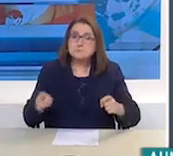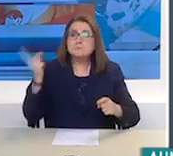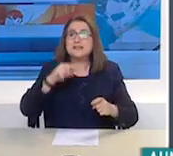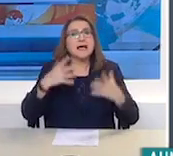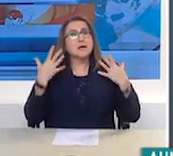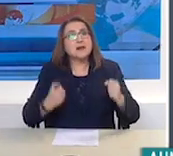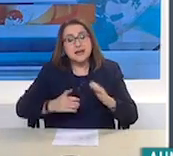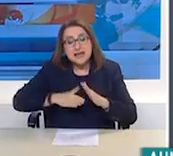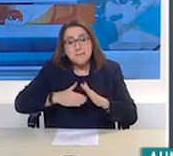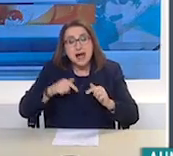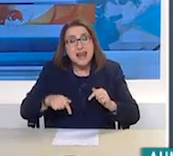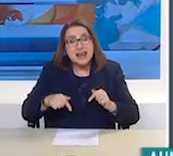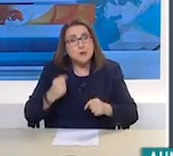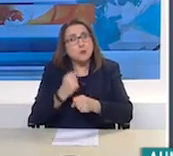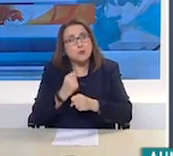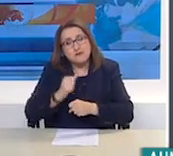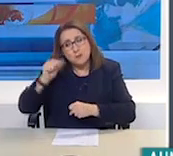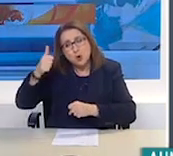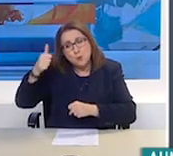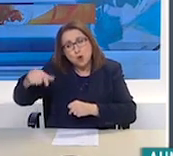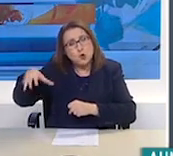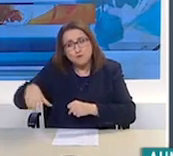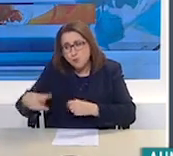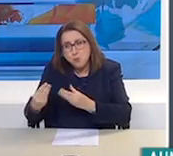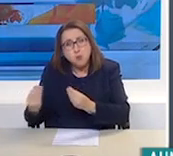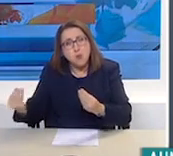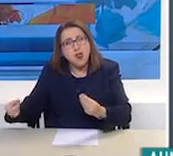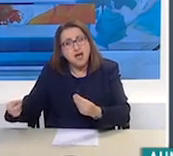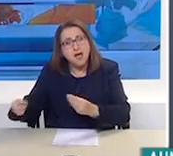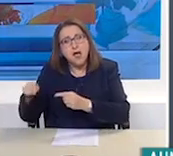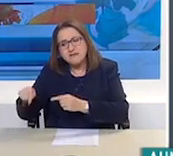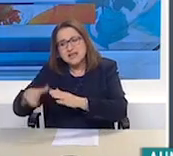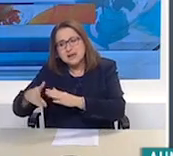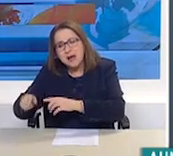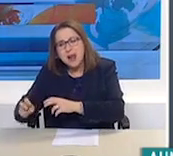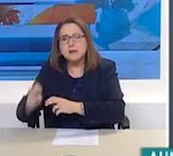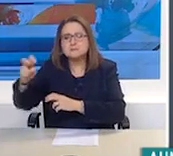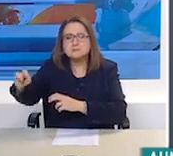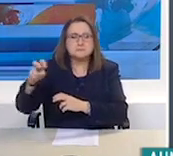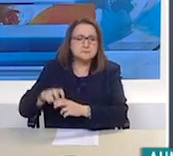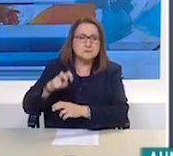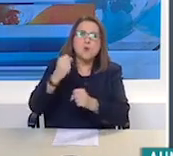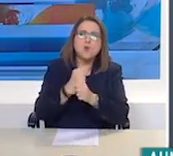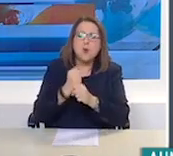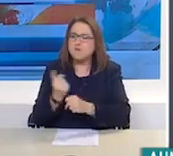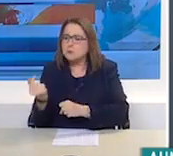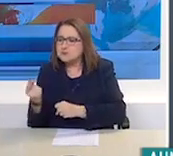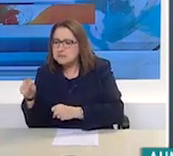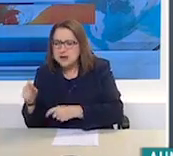το χρόνο του ανάμεσα σε διαφορετικά γυροκομεία ή ανταλλαγή ασθενών μεταξύ των δομών. Η